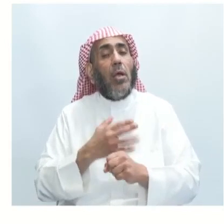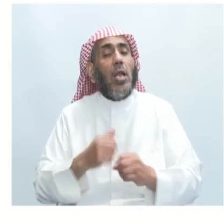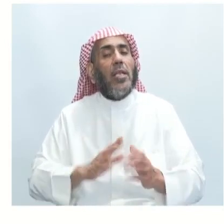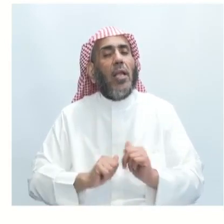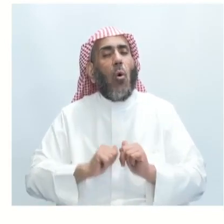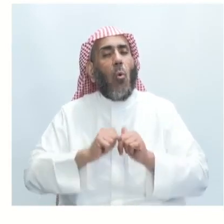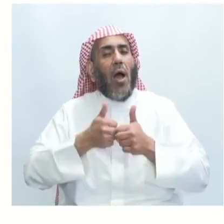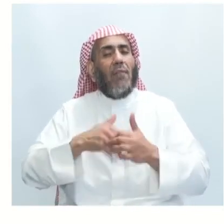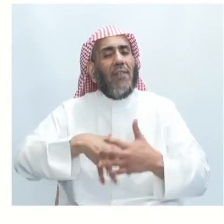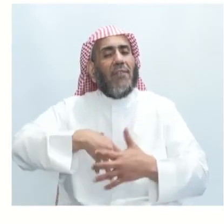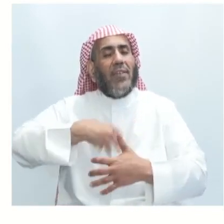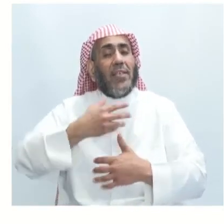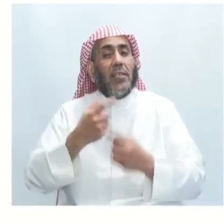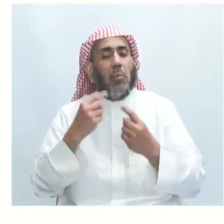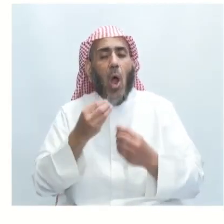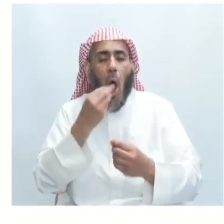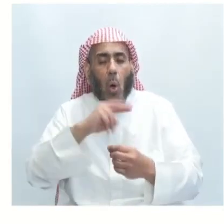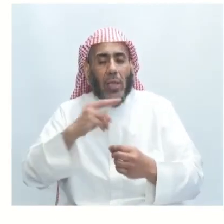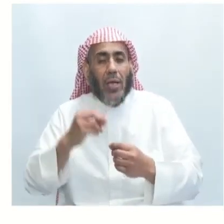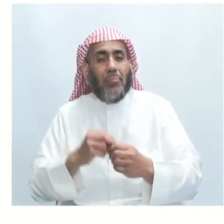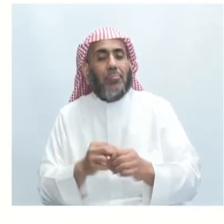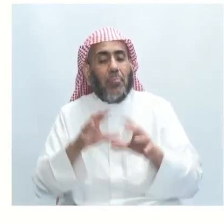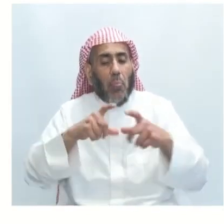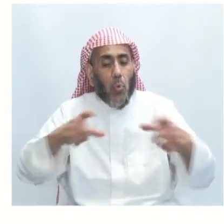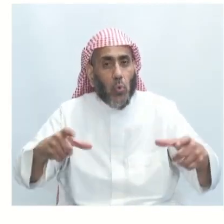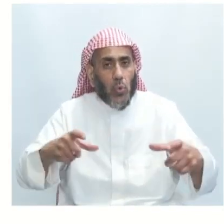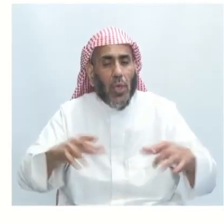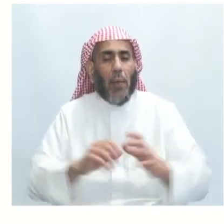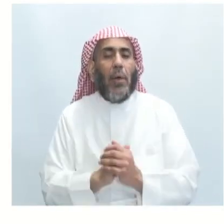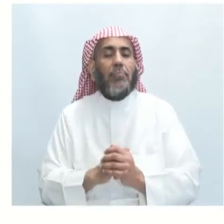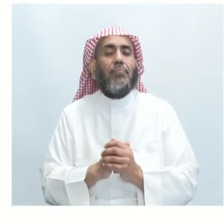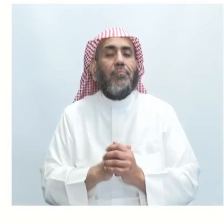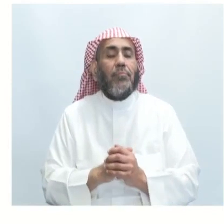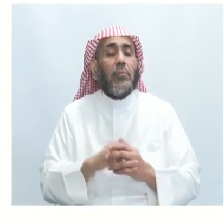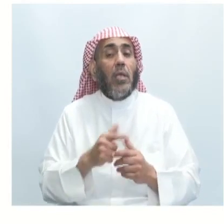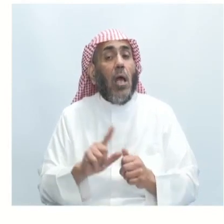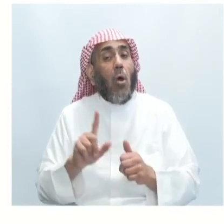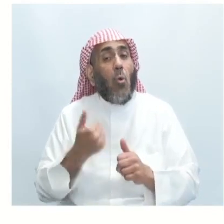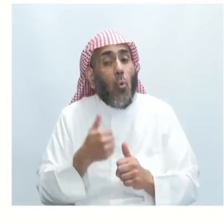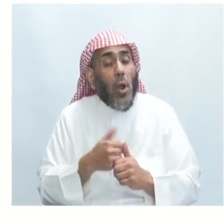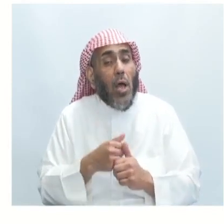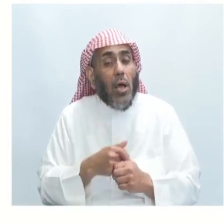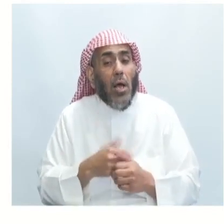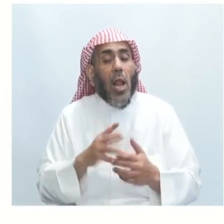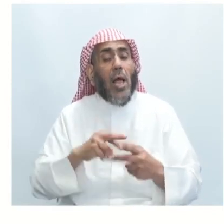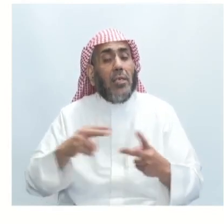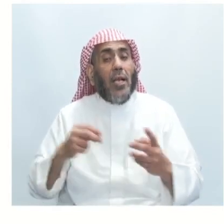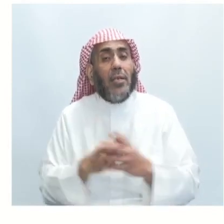فطريه كالانتماء الى نوع الطعام الموجود على مائده اذا اولى هذه